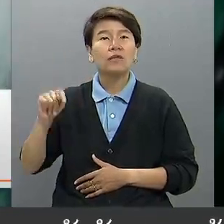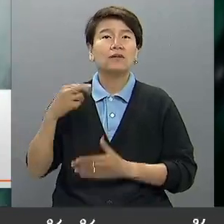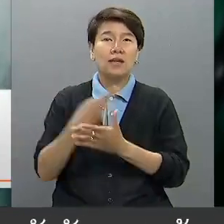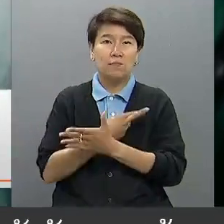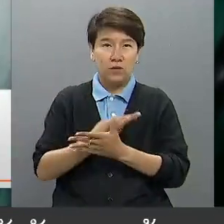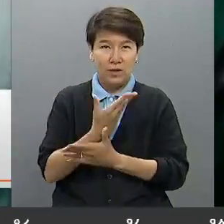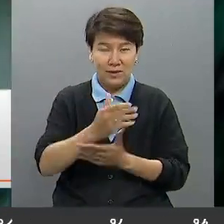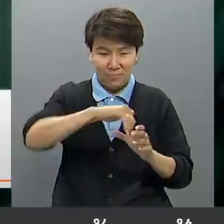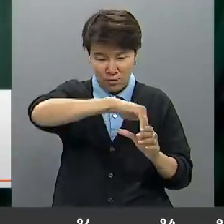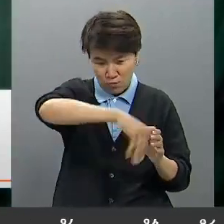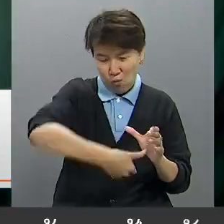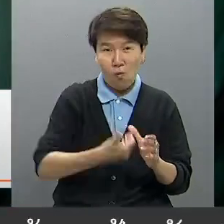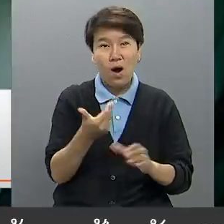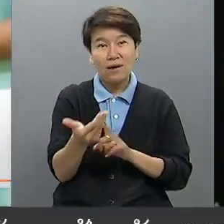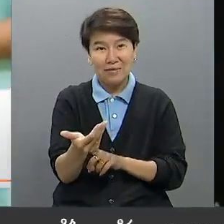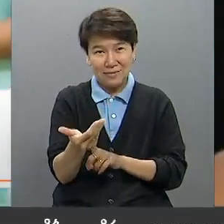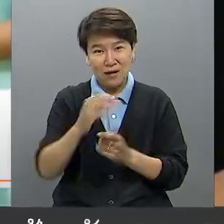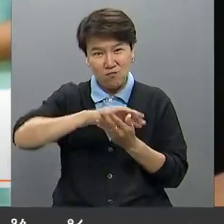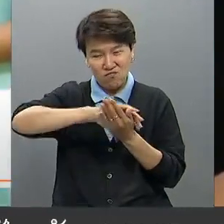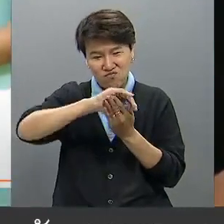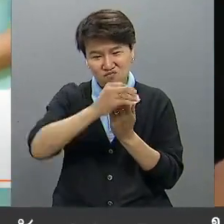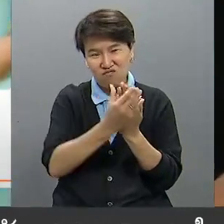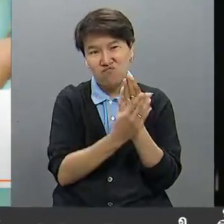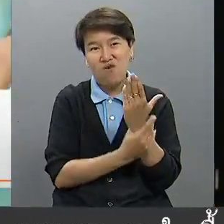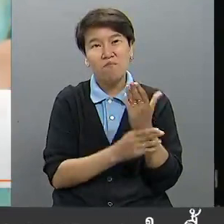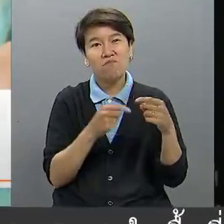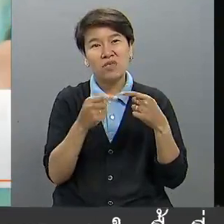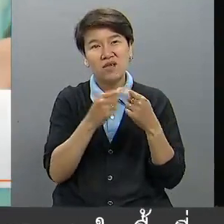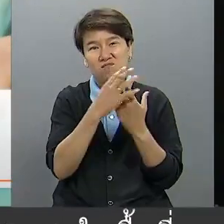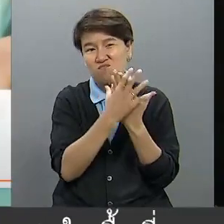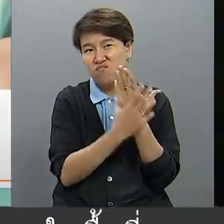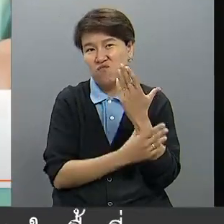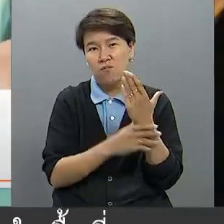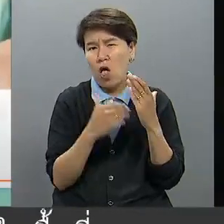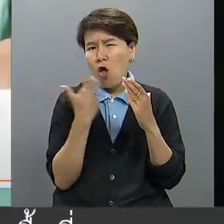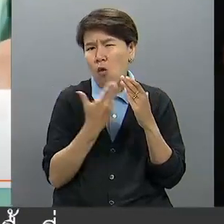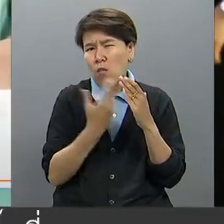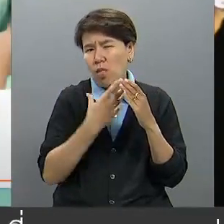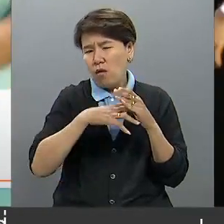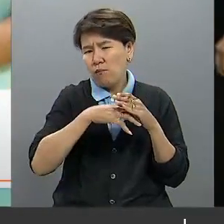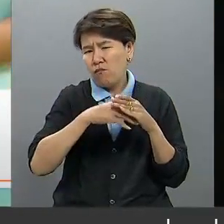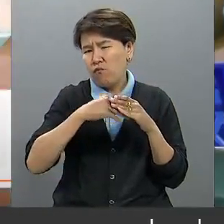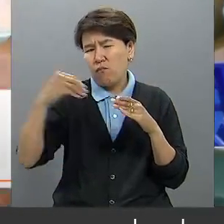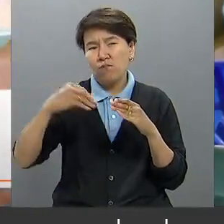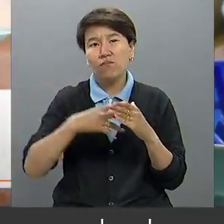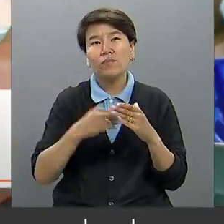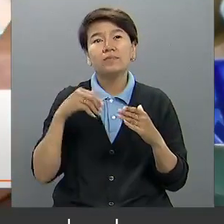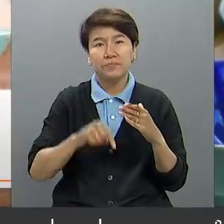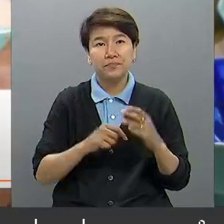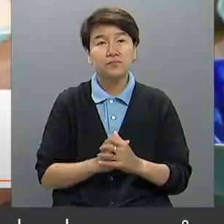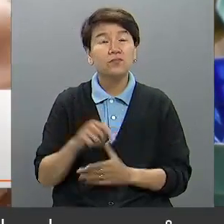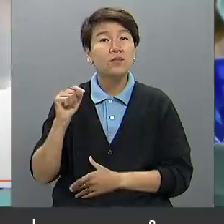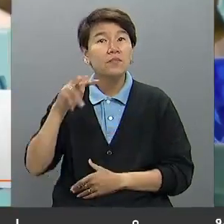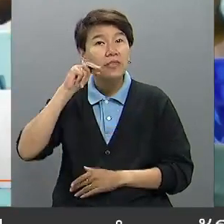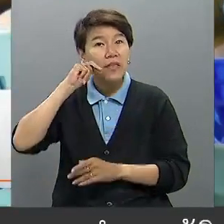ครับเป็นประธานวิสาหกิจชุมชนผลิตผลไม้ปลอดภัยบ้านรางสีหมอกเล่าให้ฟังแบบนี้บอกว่าคือลักษณะพิเศษท